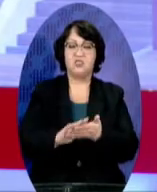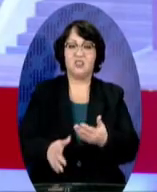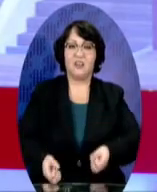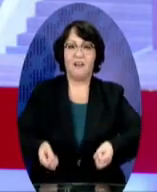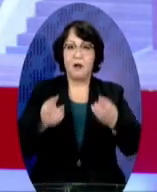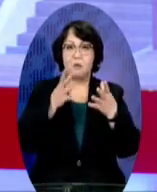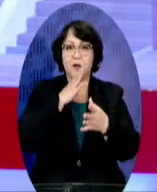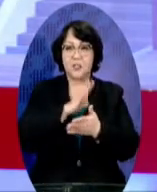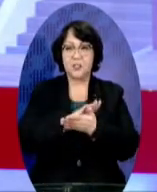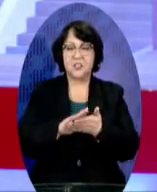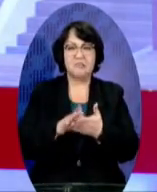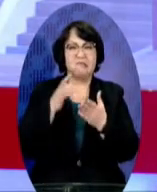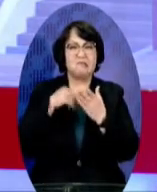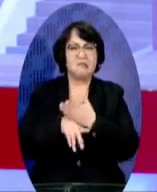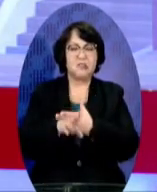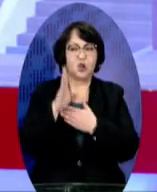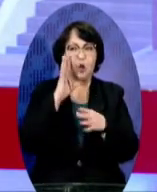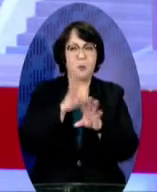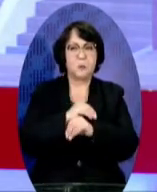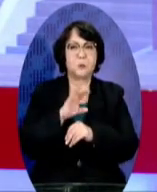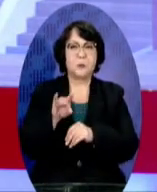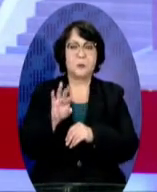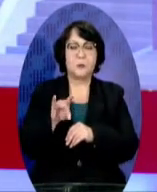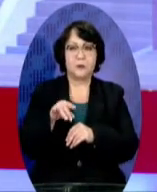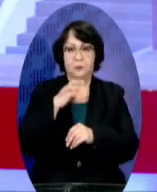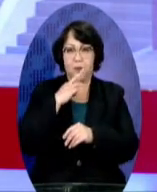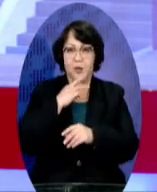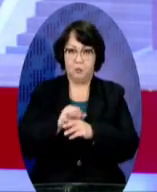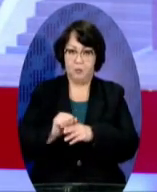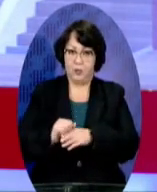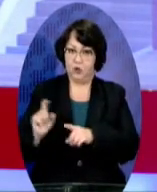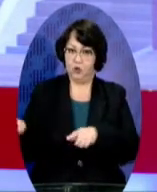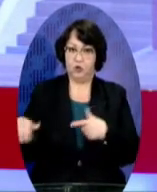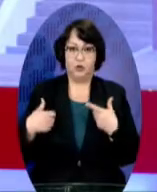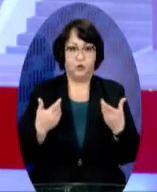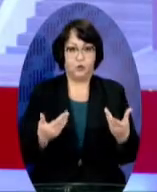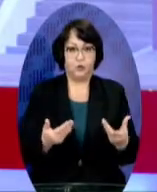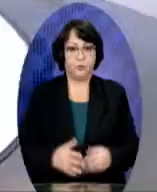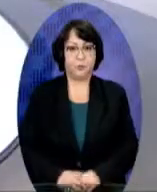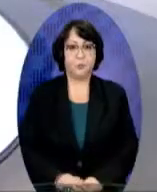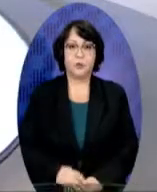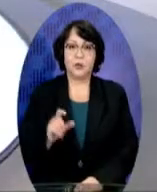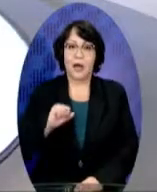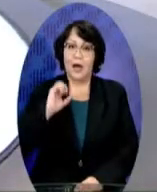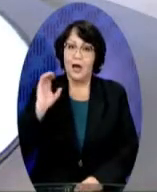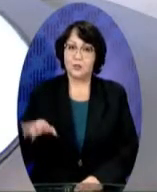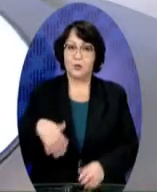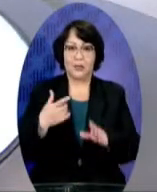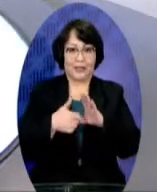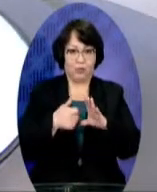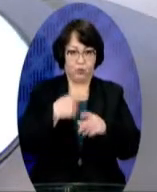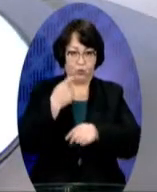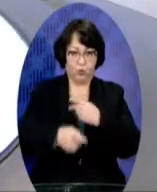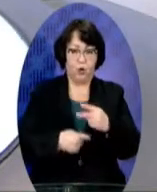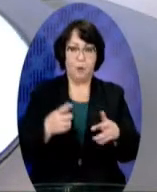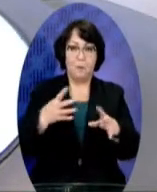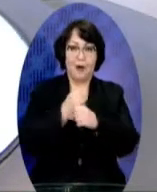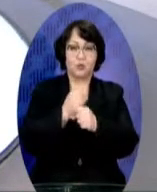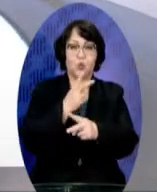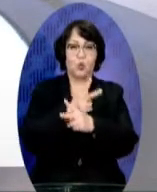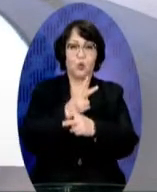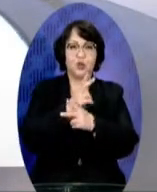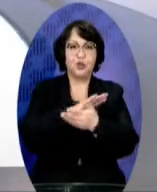шин зохицуулалтын талаар хууль эрх зүйн буланд хүрэх хэрэгэлтгэлээ. Студид сэтгүүлч Эрдэнүрэн ажиллаж байна. Тэгэхээр Эрдэнүрэн, татварын тухай багц хуулийн шин зохицуулалтаас өнөөдөр